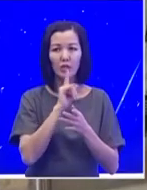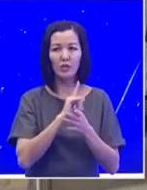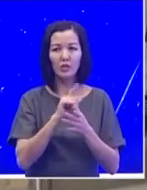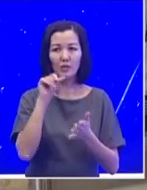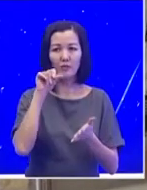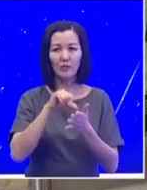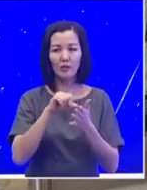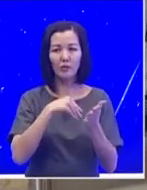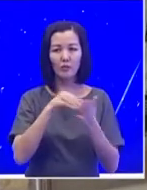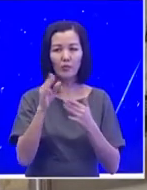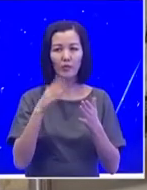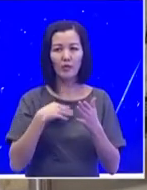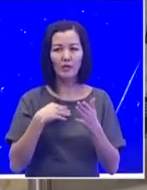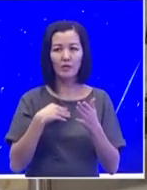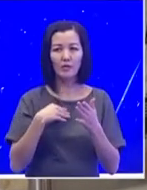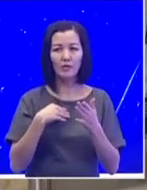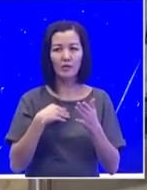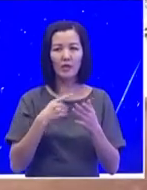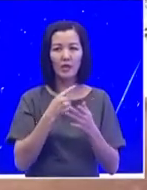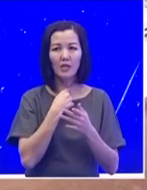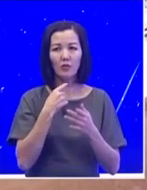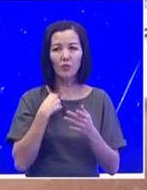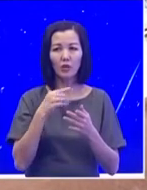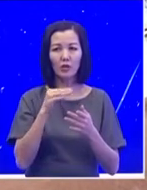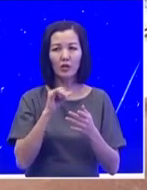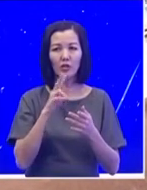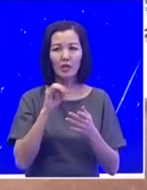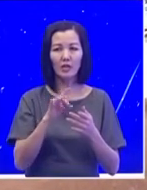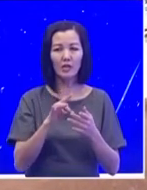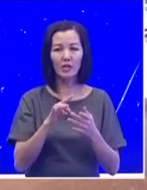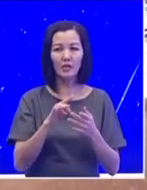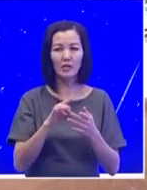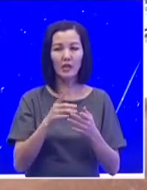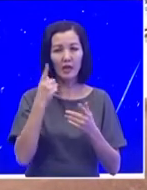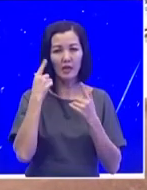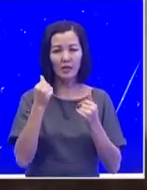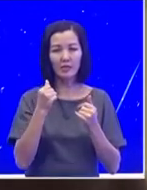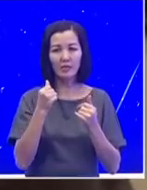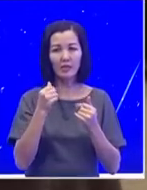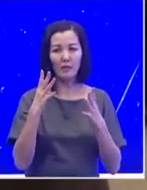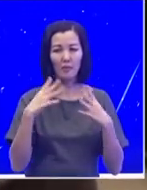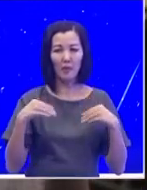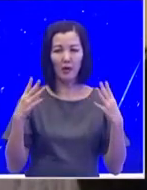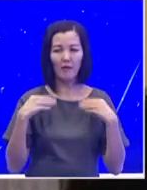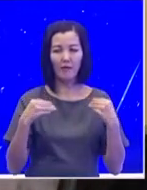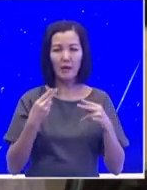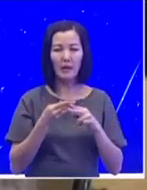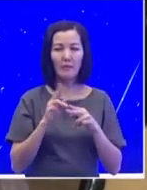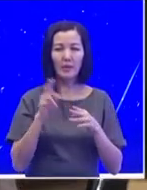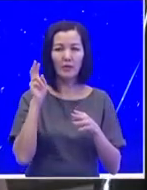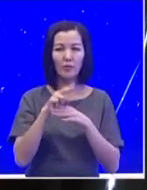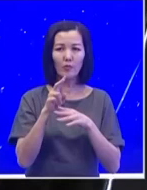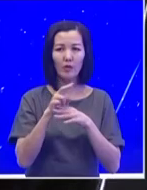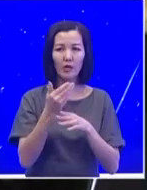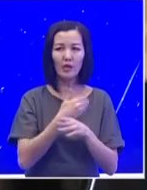покупают заранее. К такой категории относится талдыкурганка Жанна Рахипова. К тому же она знает толк в меховых делах. Поэтому пришла на